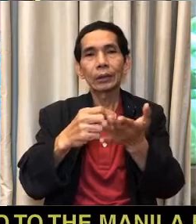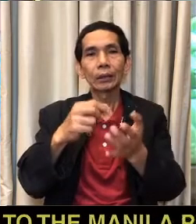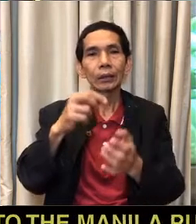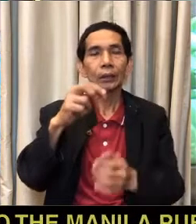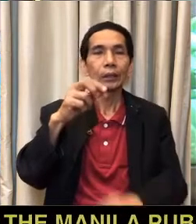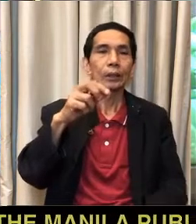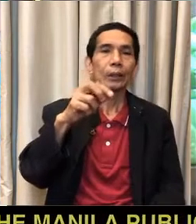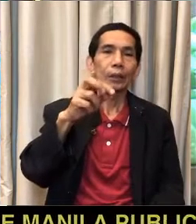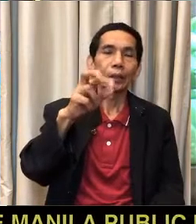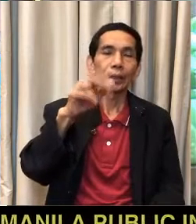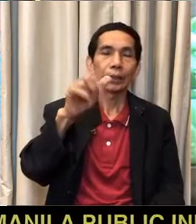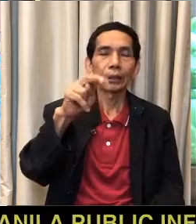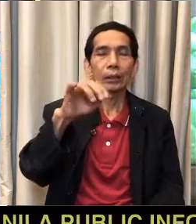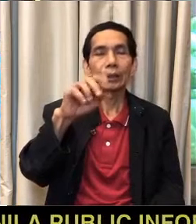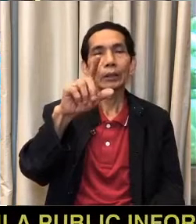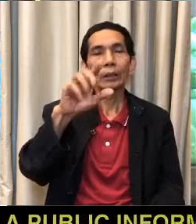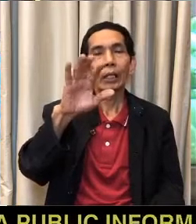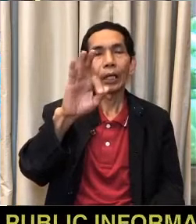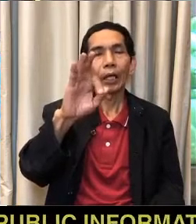Renelyn F. Lopez.